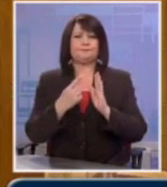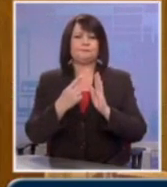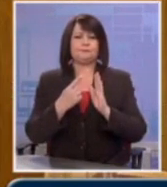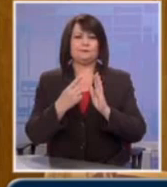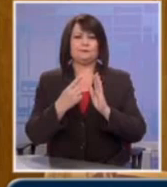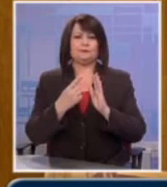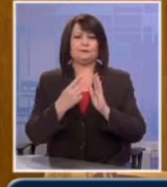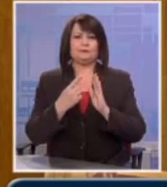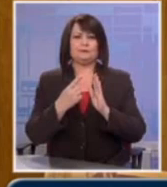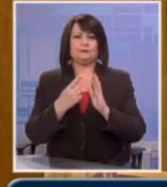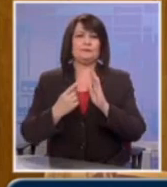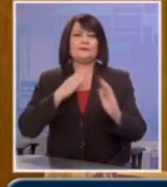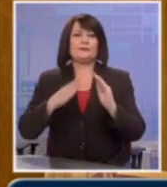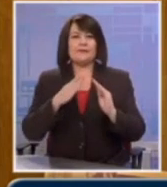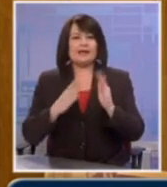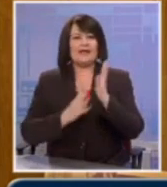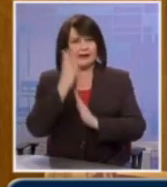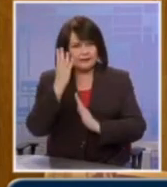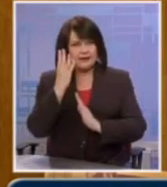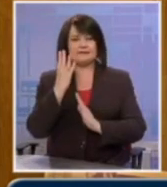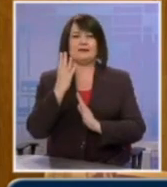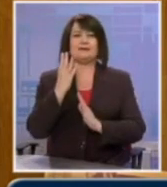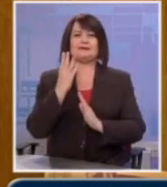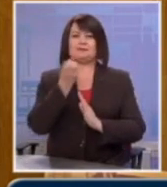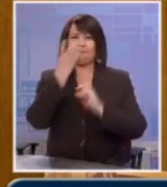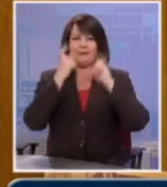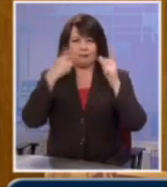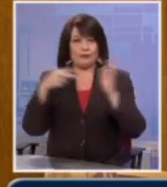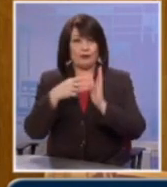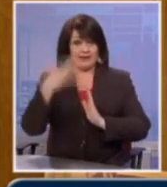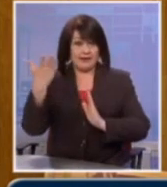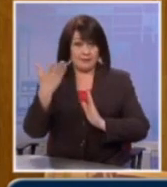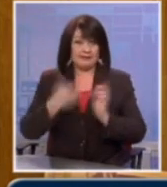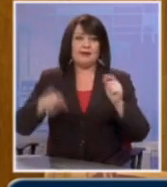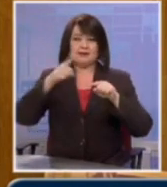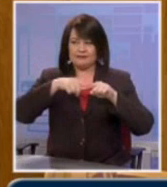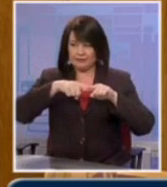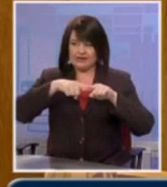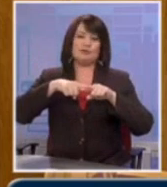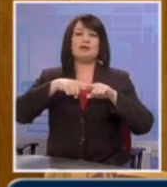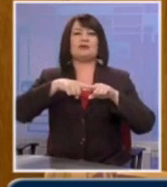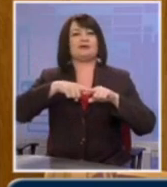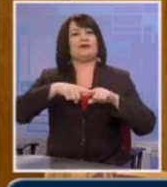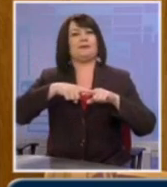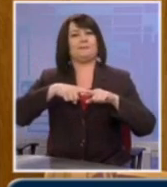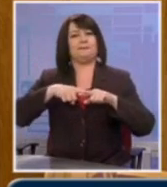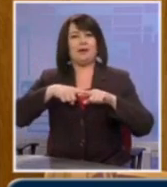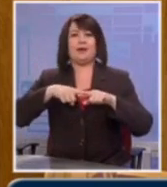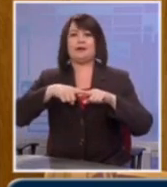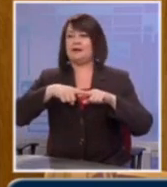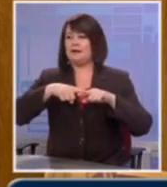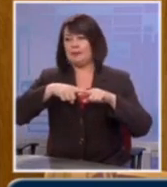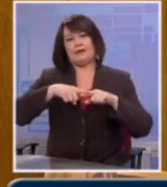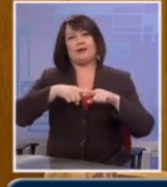τουρ της 14/5 20105 συμπληρώθηκε η παράγραφος 1 του άρθρου 21 και